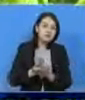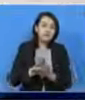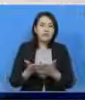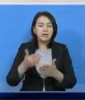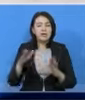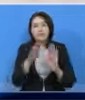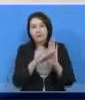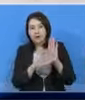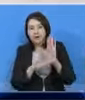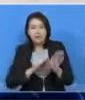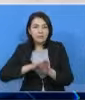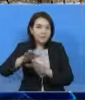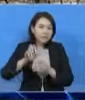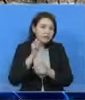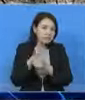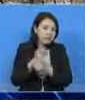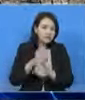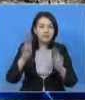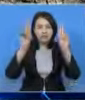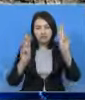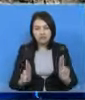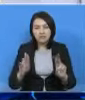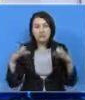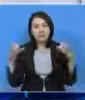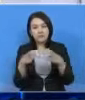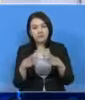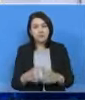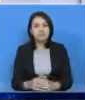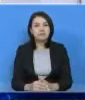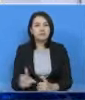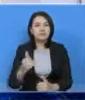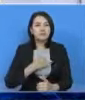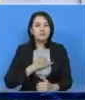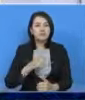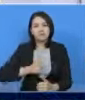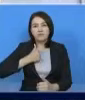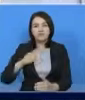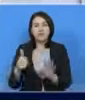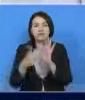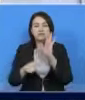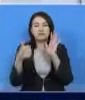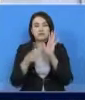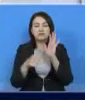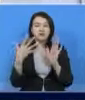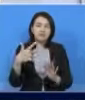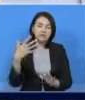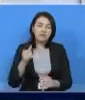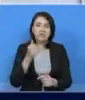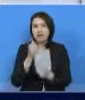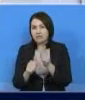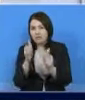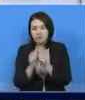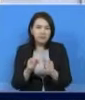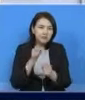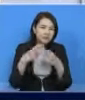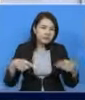общественного порядка и выполнении задач Национальной гвардии. У нас воинская часть 66-55, каждое подразделение выполняет разные